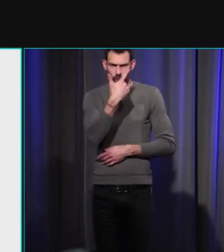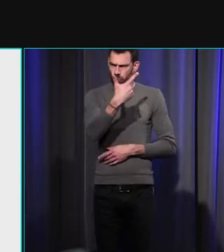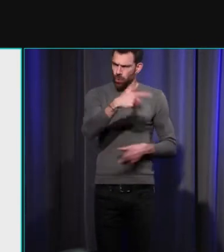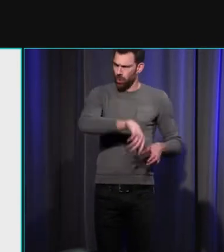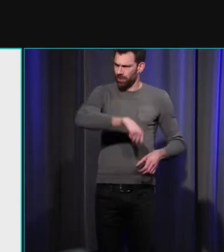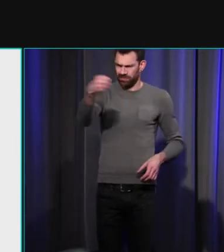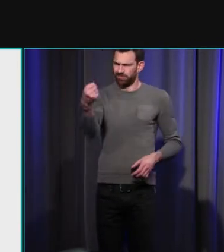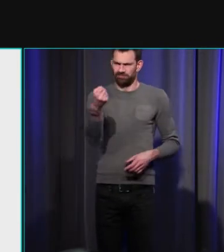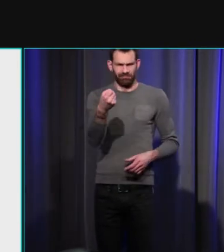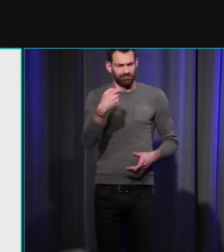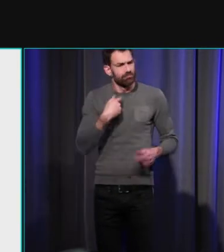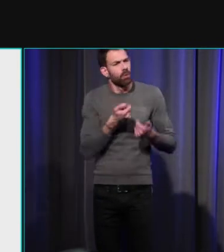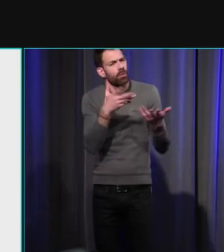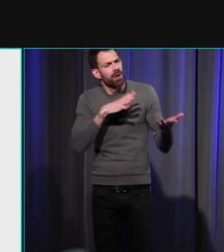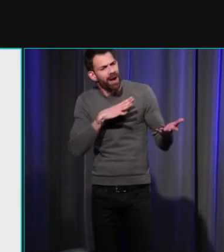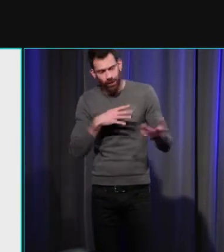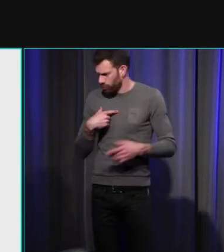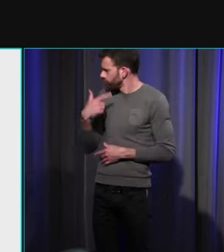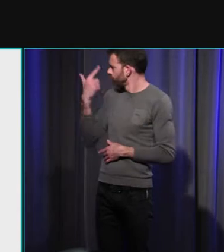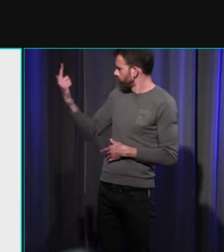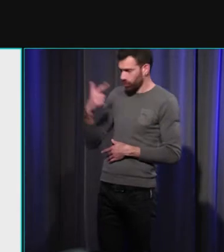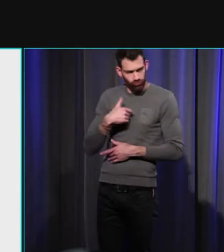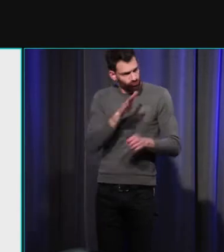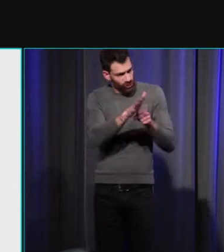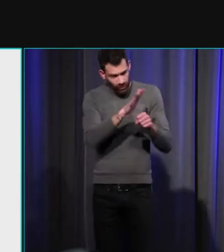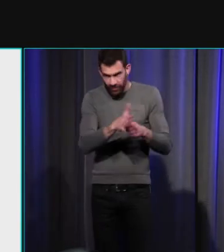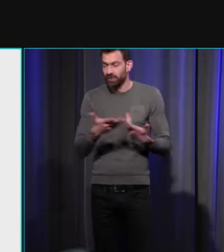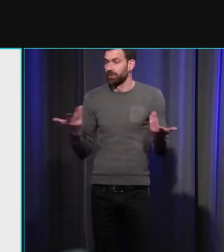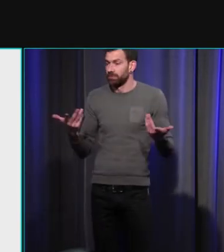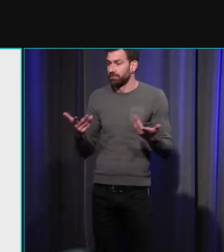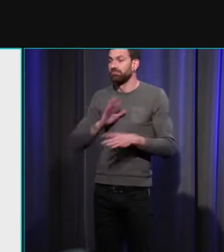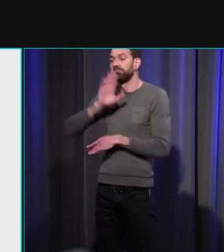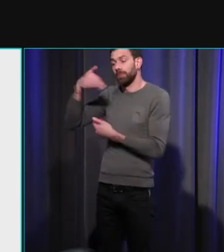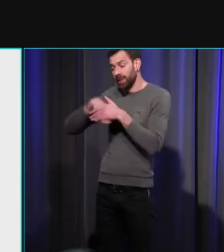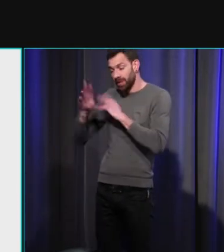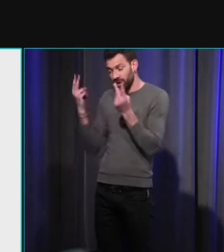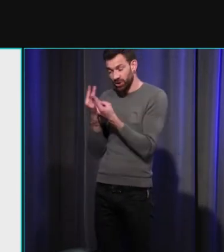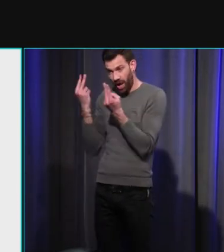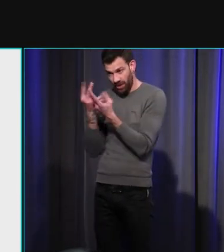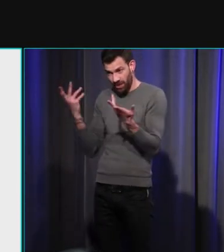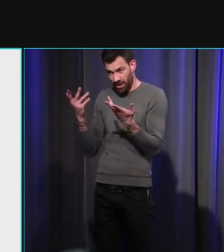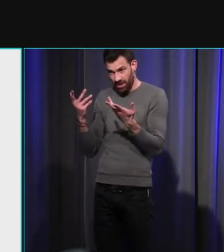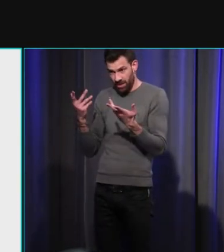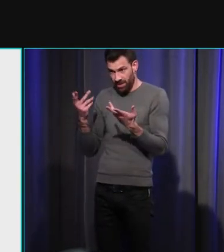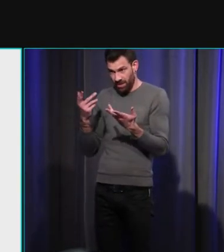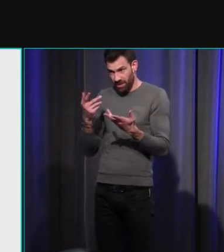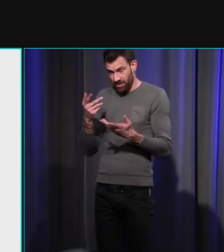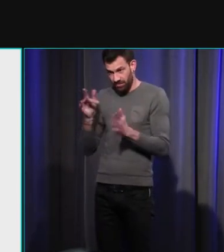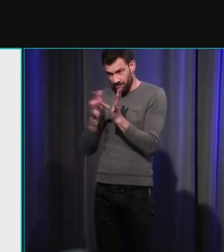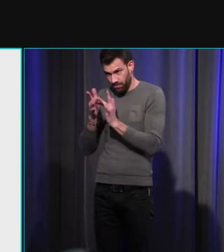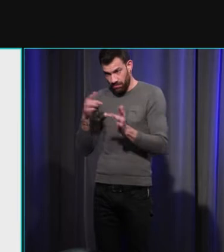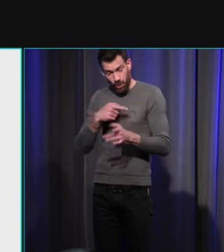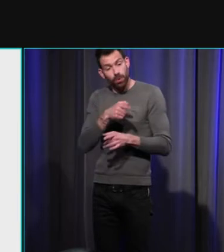combien de grève avez-vous 2 ça suffit et ensuite âge et de ses manies au jardin des oliviers le christ ne veut pas qu'on lui titre les utilisent